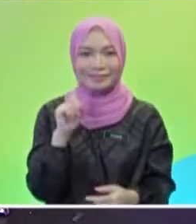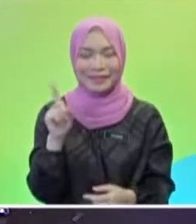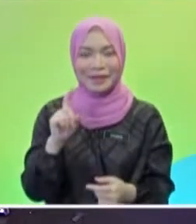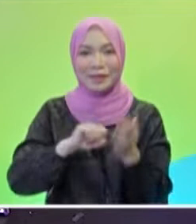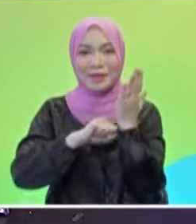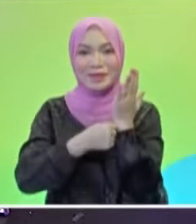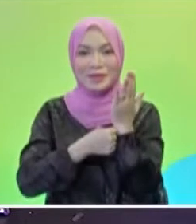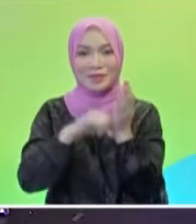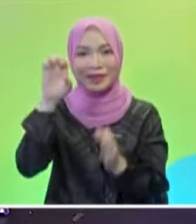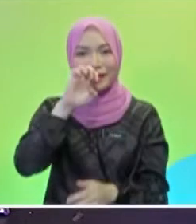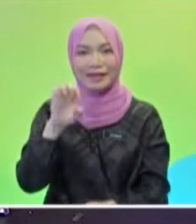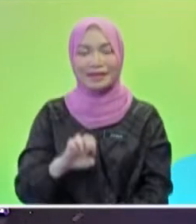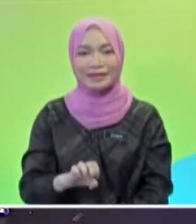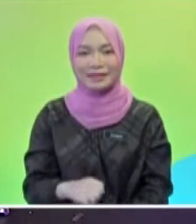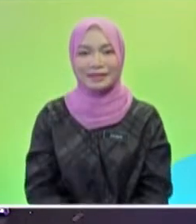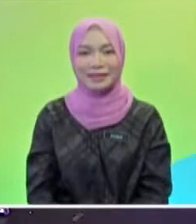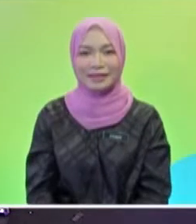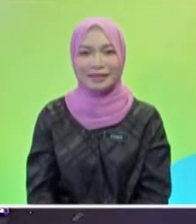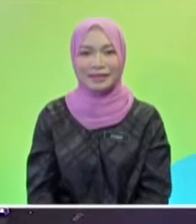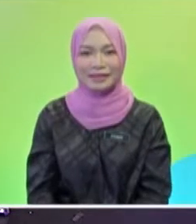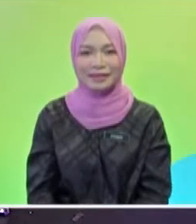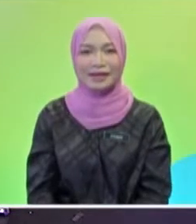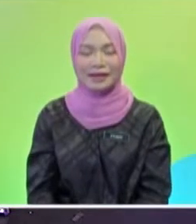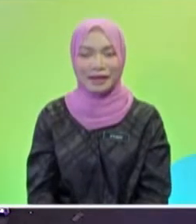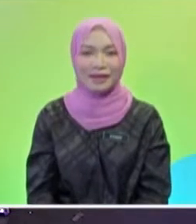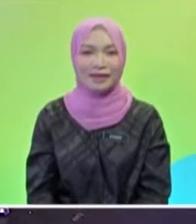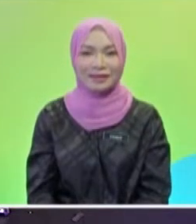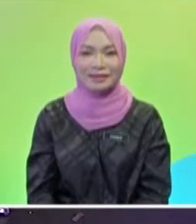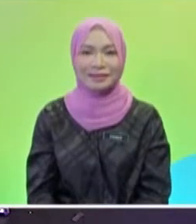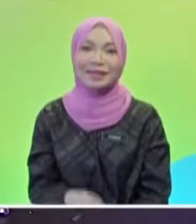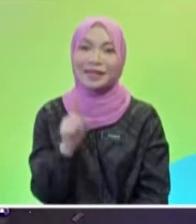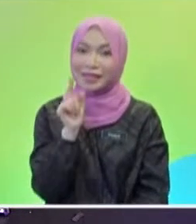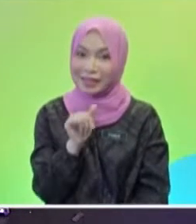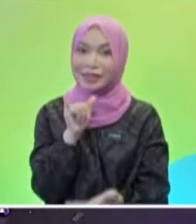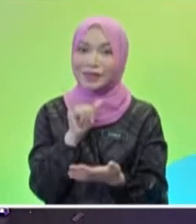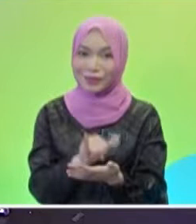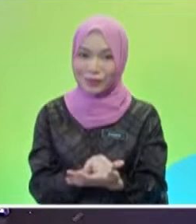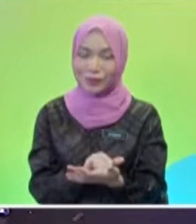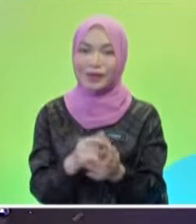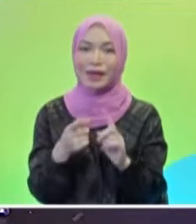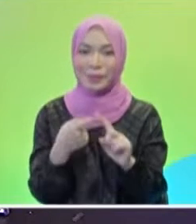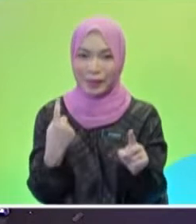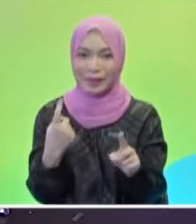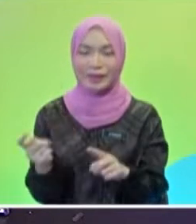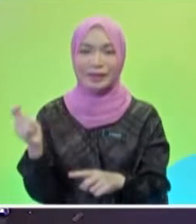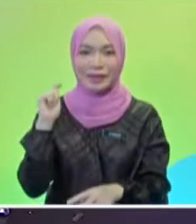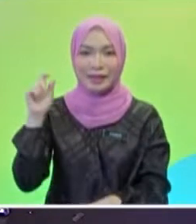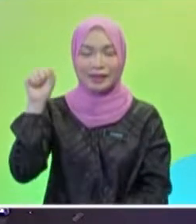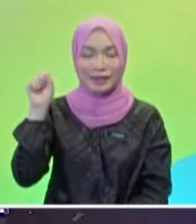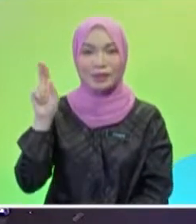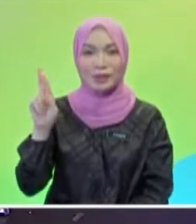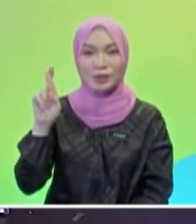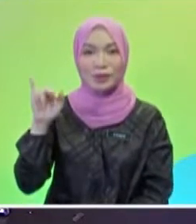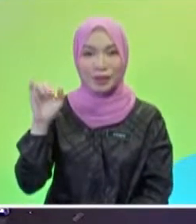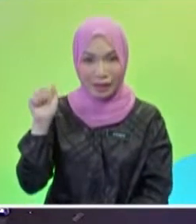yang ini trik tapi dia di Lampung Lampung sebagainya Itu menggunakan tenaga elektrik Polytron ke Suriah by Surya atuh